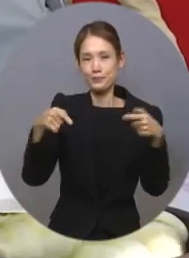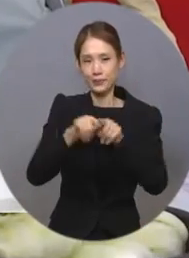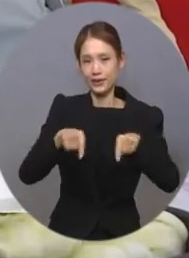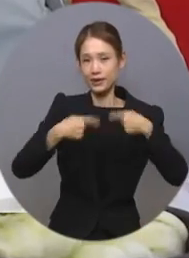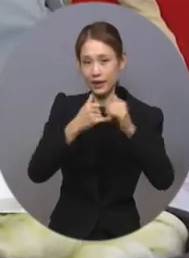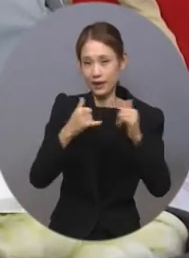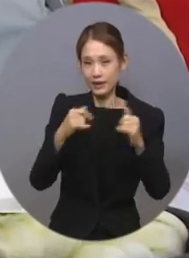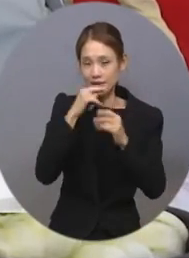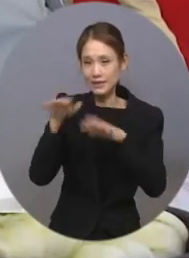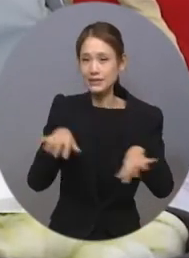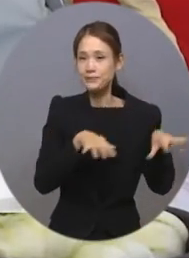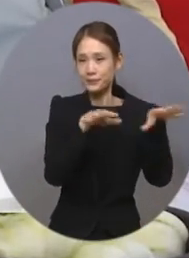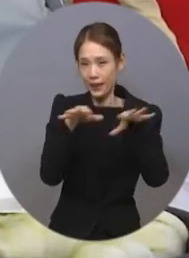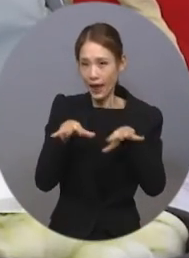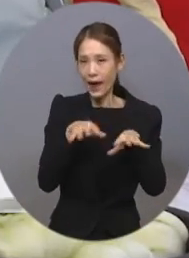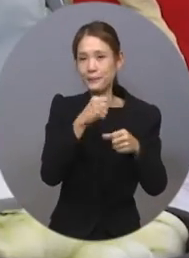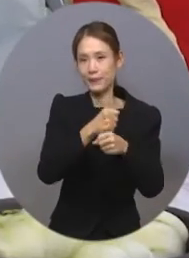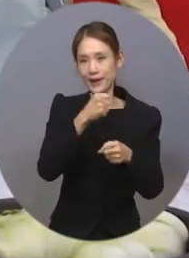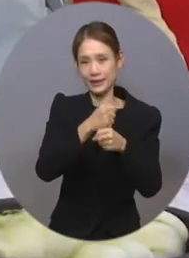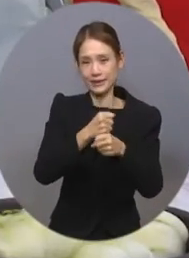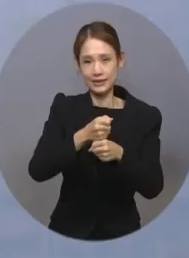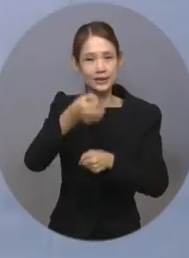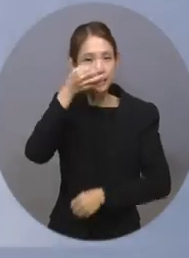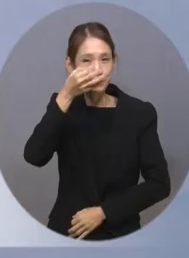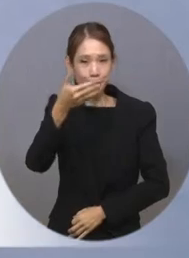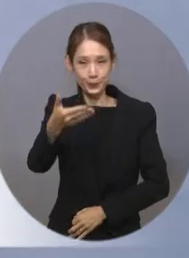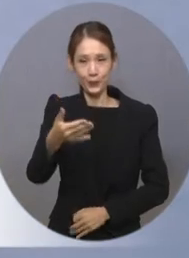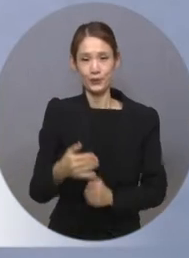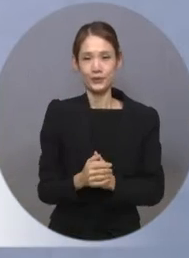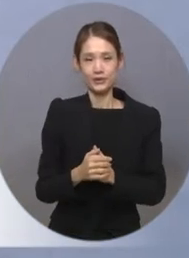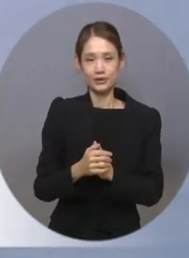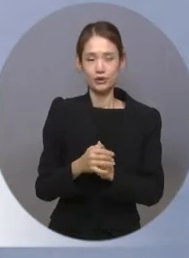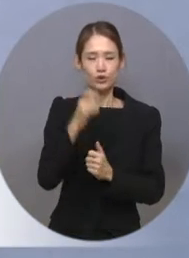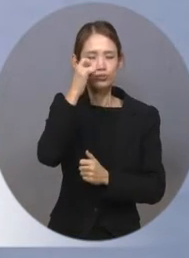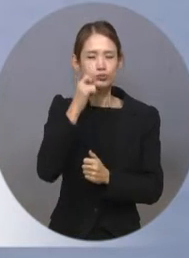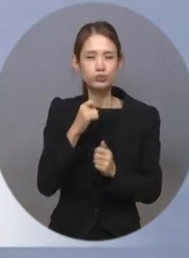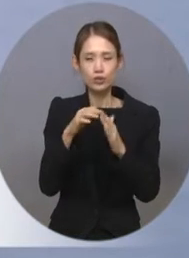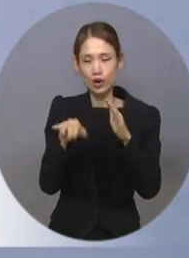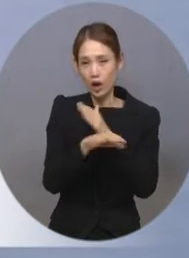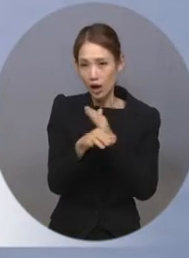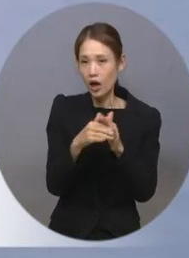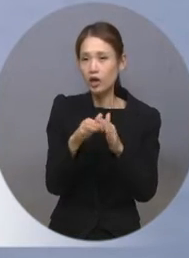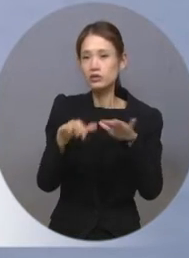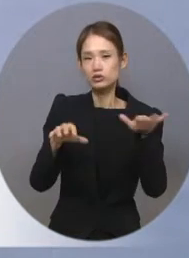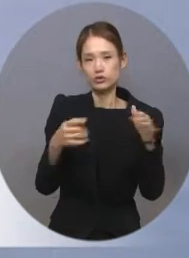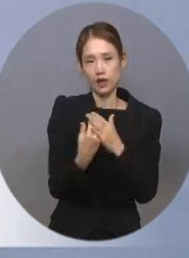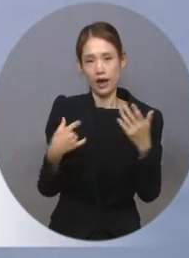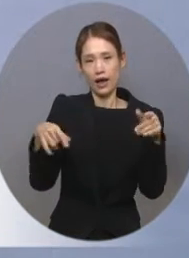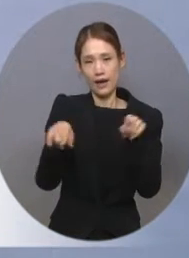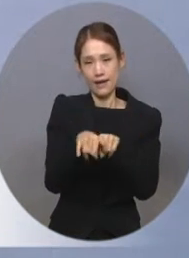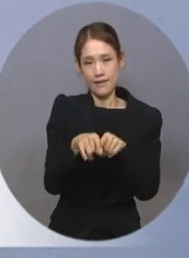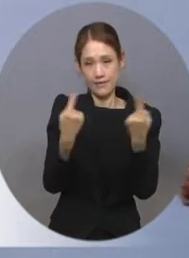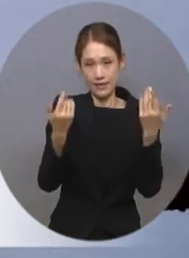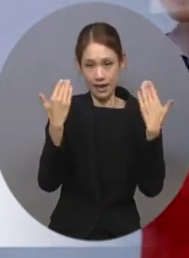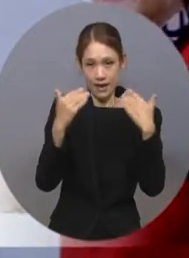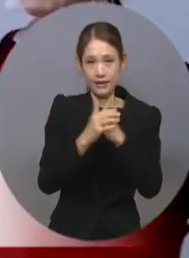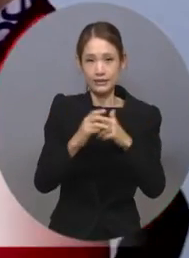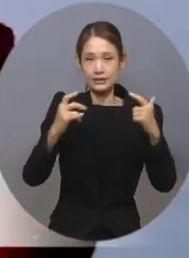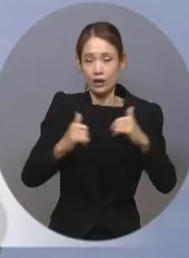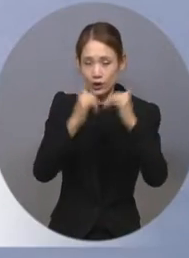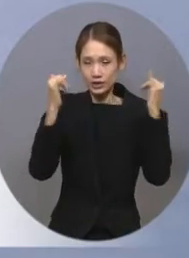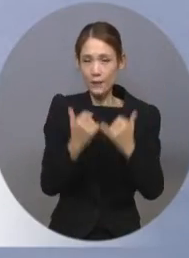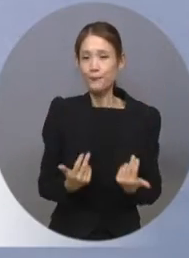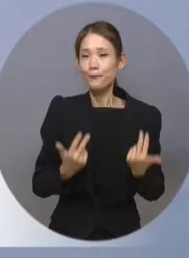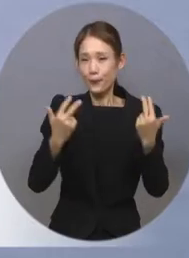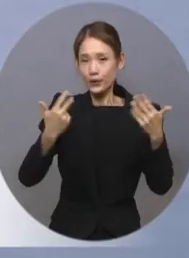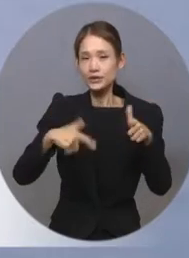함께 김장김치 담그기를 시연했습니다. 불우한 이웃들과 함께하는 대학이 될 수 있도록 지역사회에 봉사하는 대학이 될 수